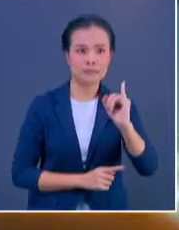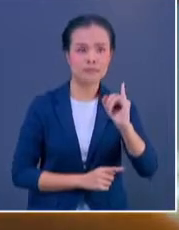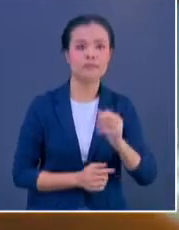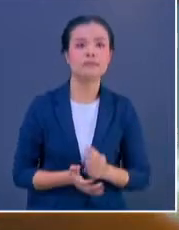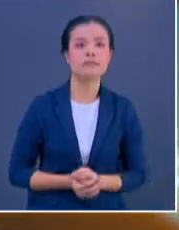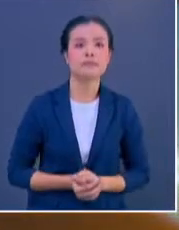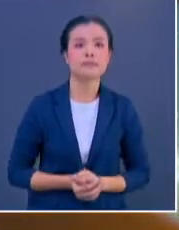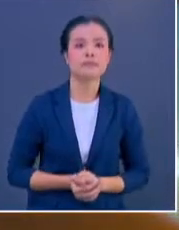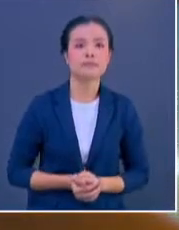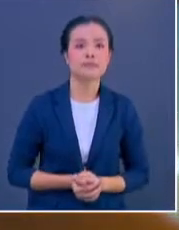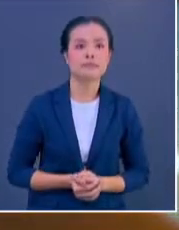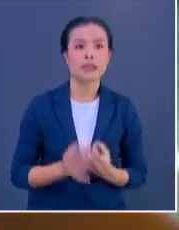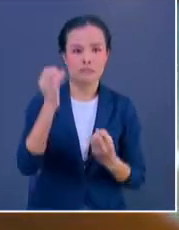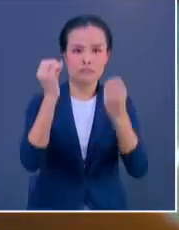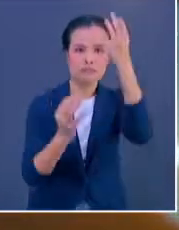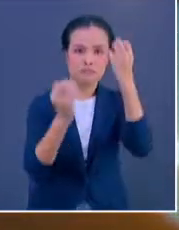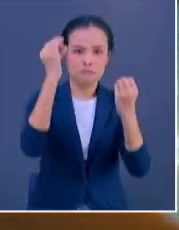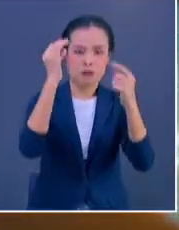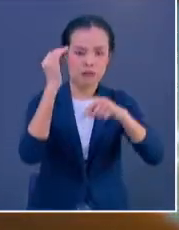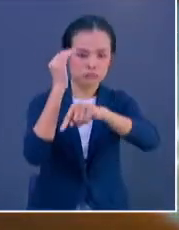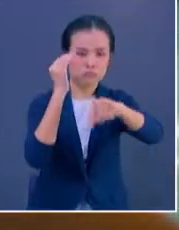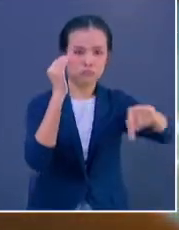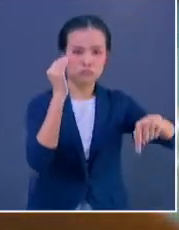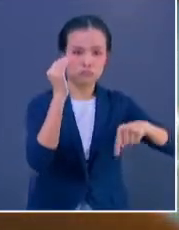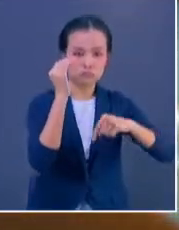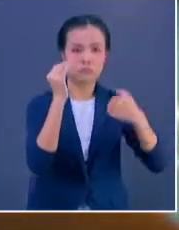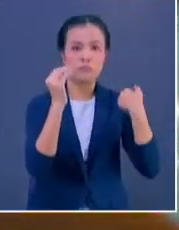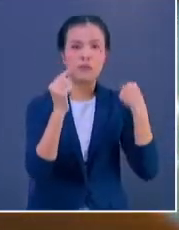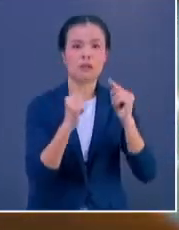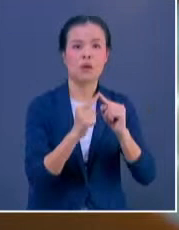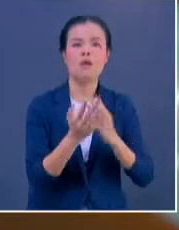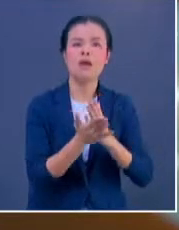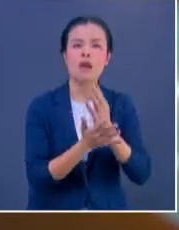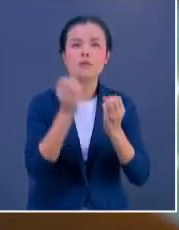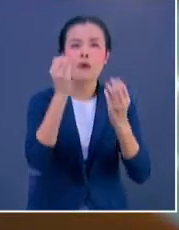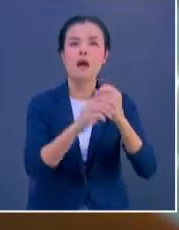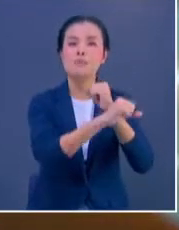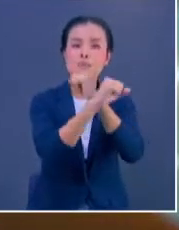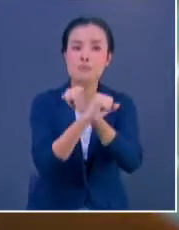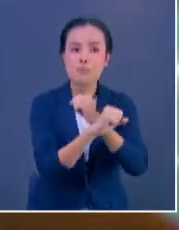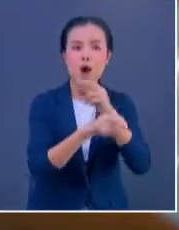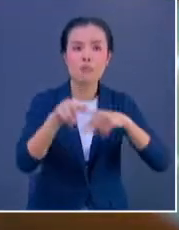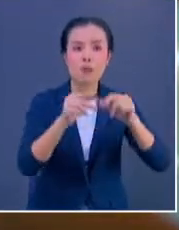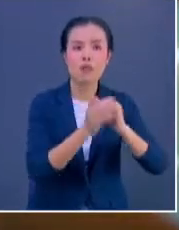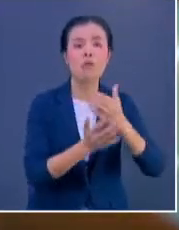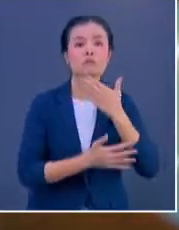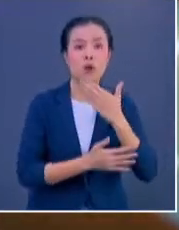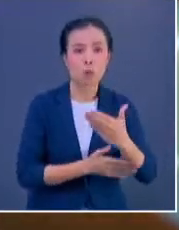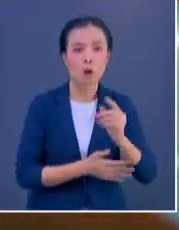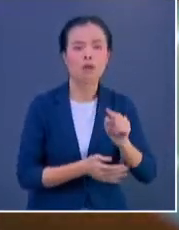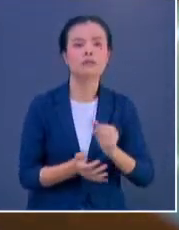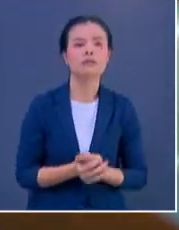เศษเนี่ยจะเห็นได้ว่าอยู่ในเขตป่า ครับ นะซึ่งมีทั้งเป็นเป็ดเขตป่าอนุรักษ์แล้วก็เขตป่าไม้ถาวรเนี่ยนะครับก